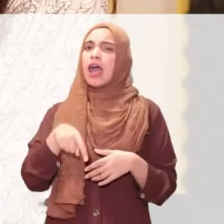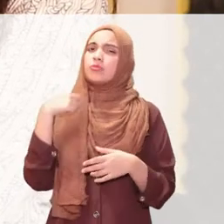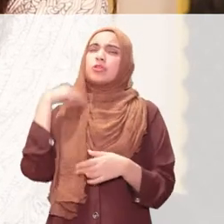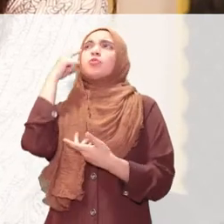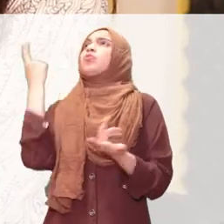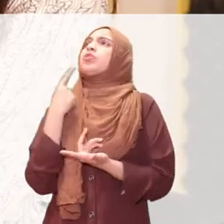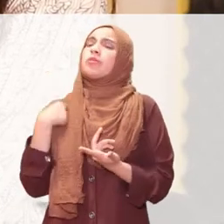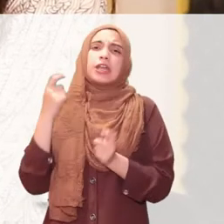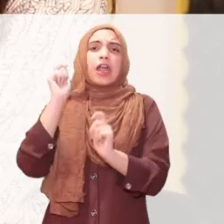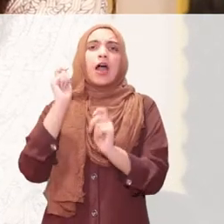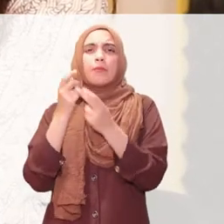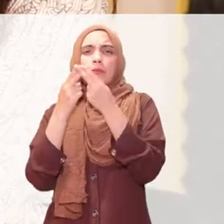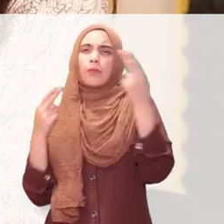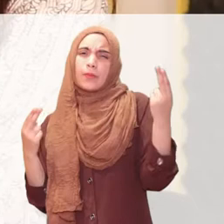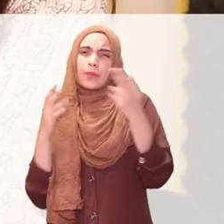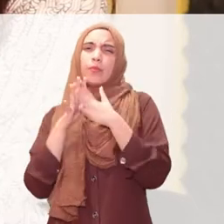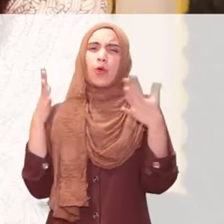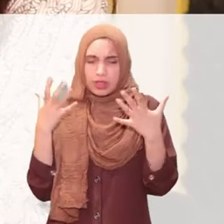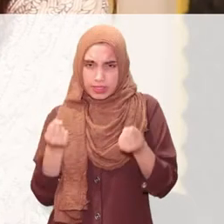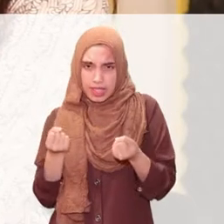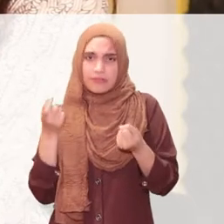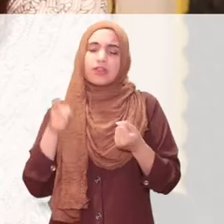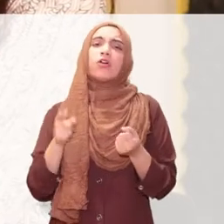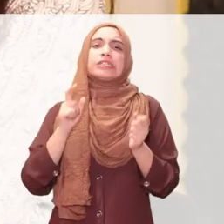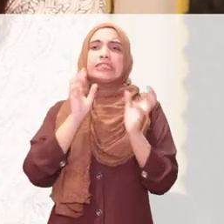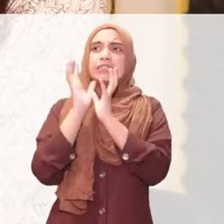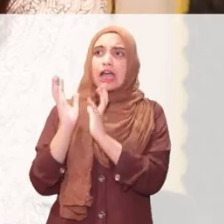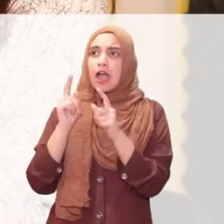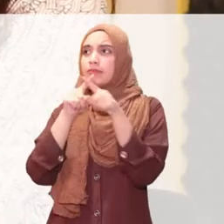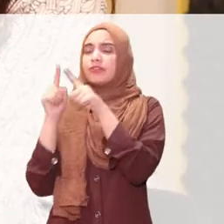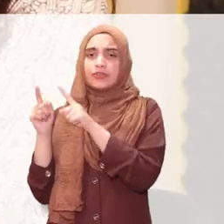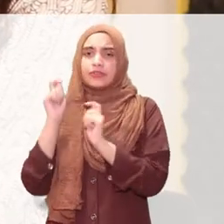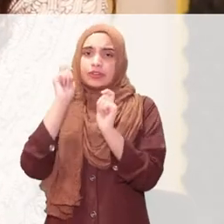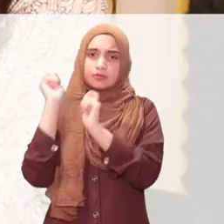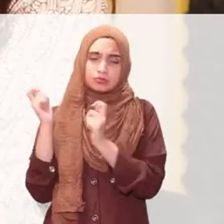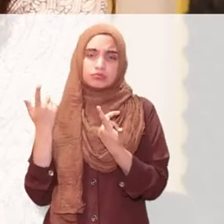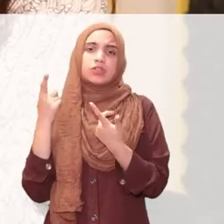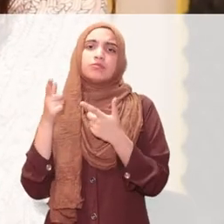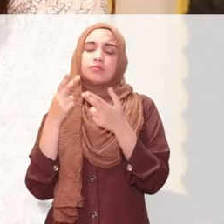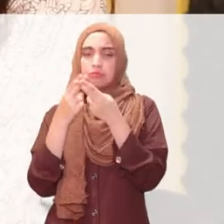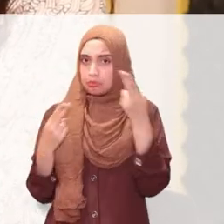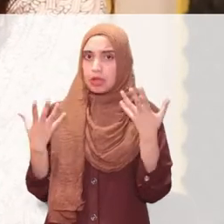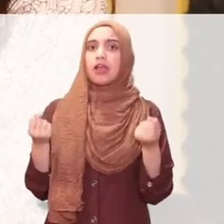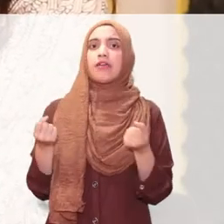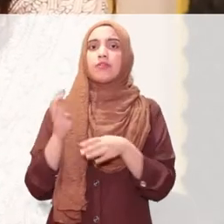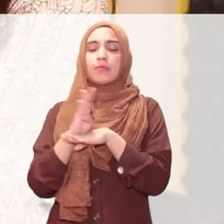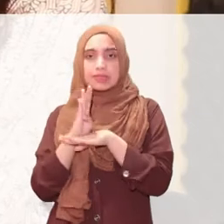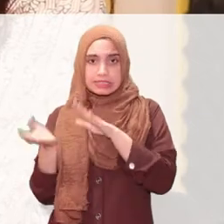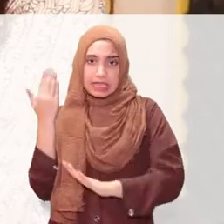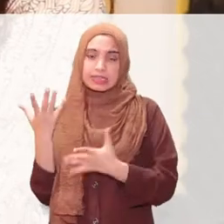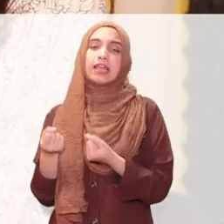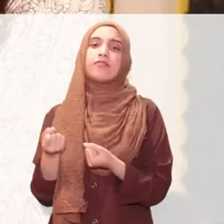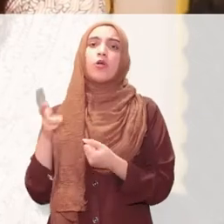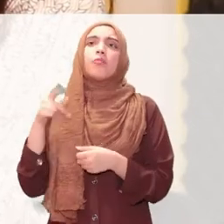अप इन थे एयर चीफ असिस्टेंट अय टाइम इन थे लेकिन बहुत स्ट्रोंग हैव